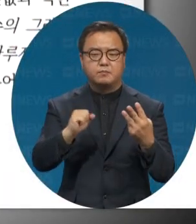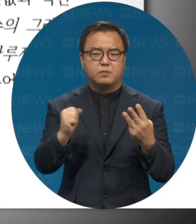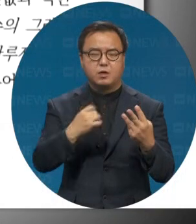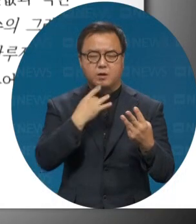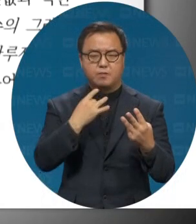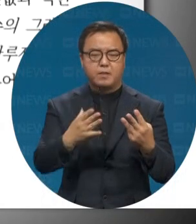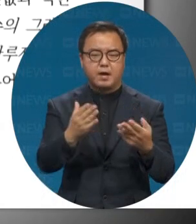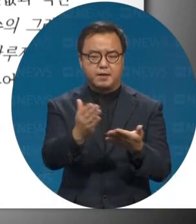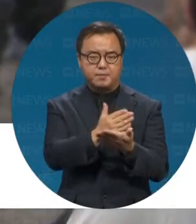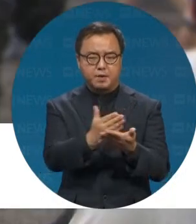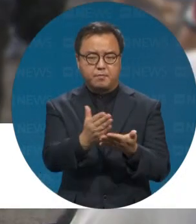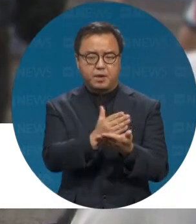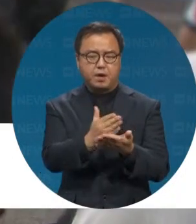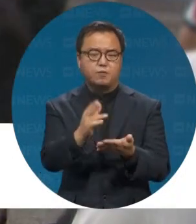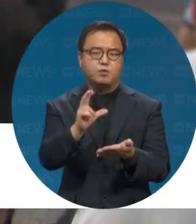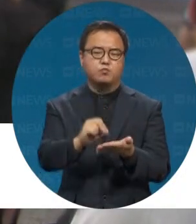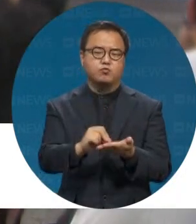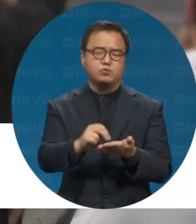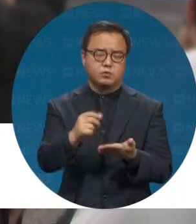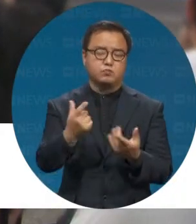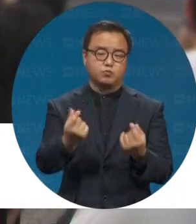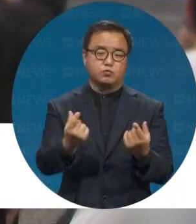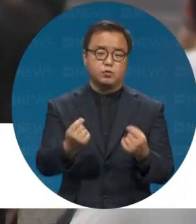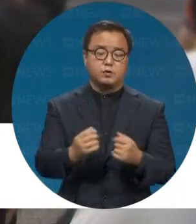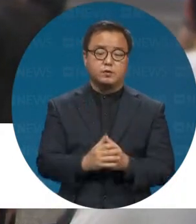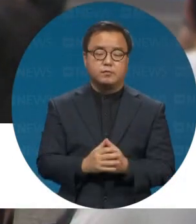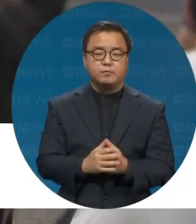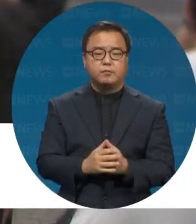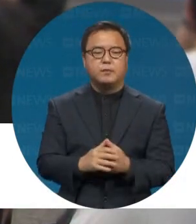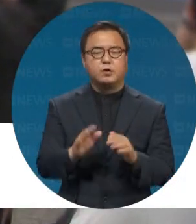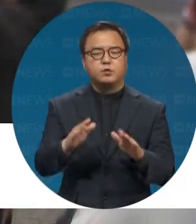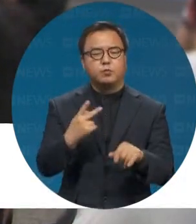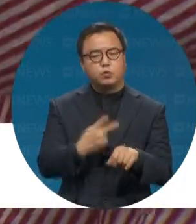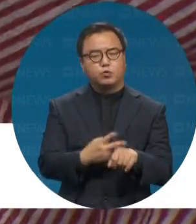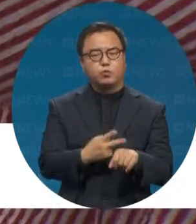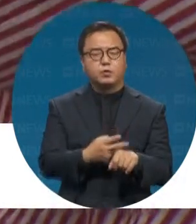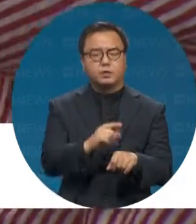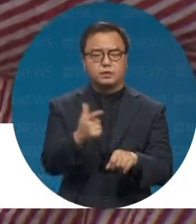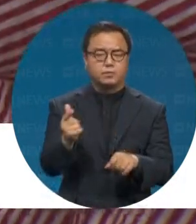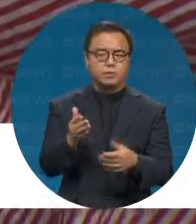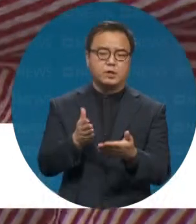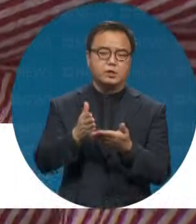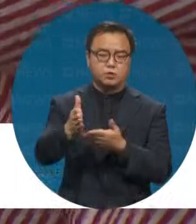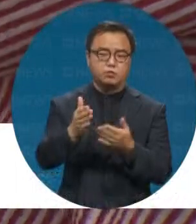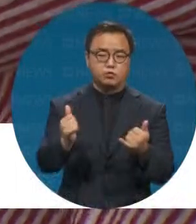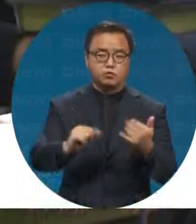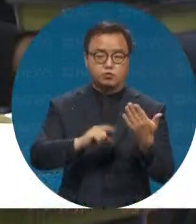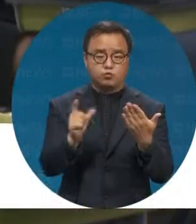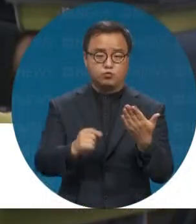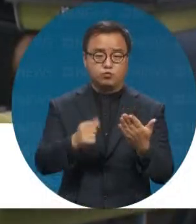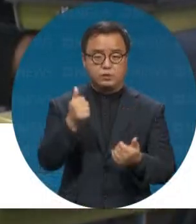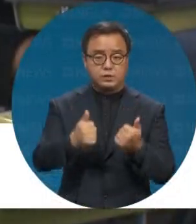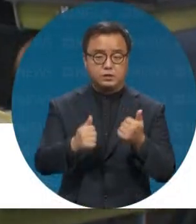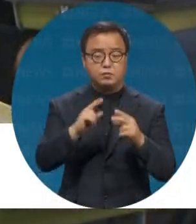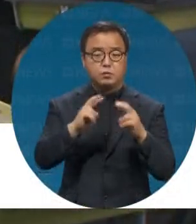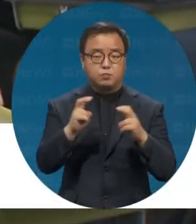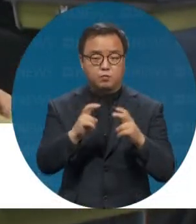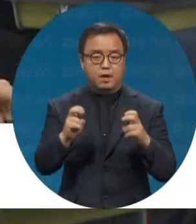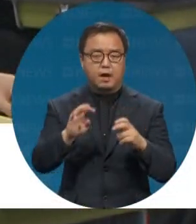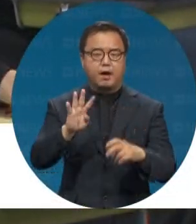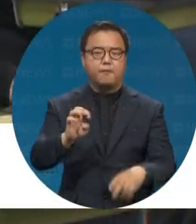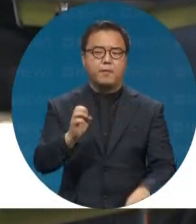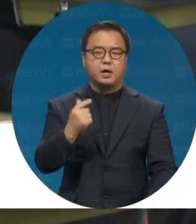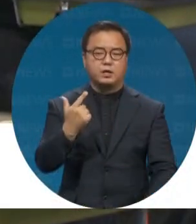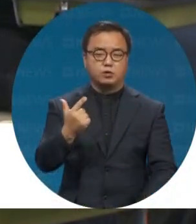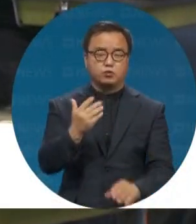킬러 문항 입니다 1 직교 사와 교육과정 전문가 등이 이번 9월 모평 수학 과목을 분석해 봤더니 총 46개 문항 중에